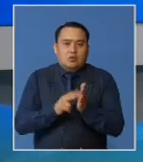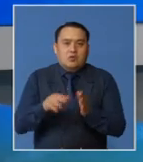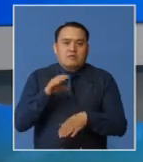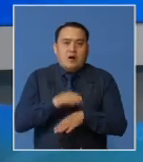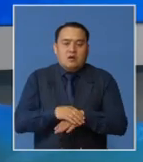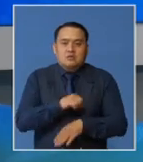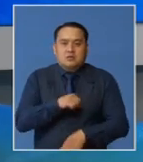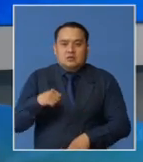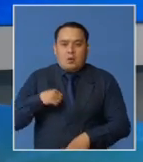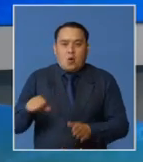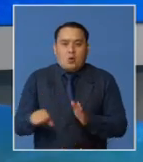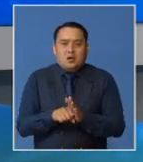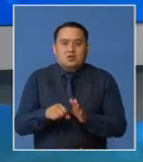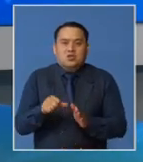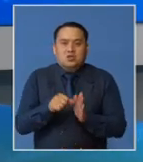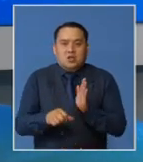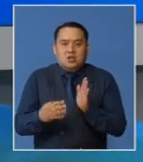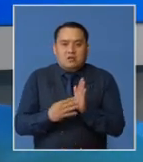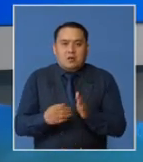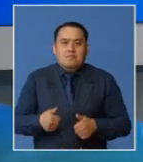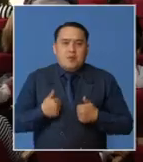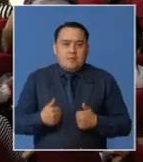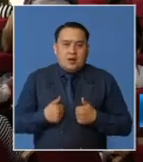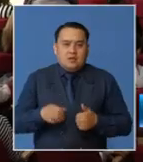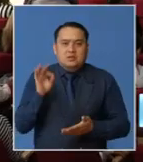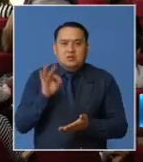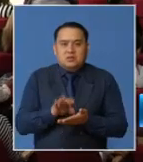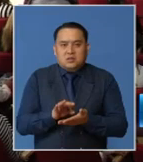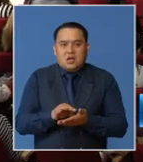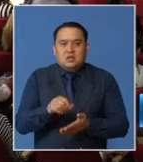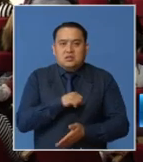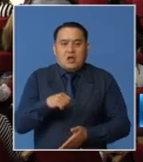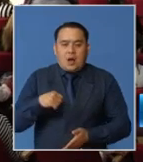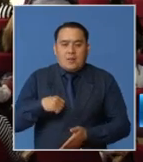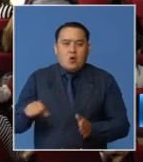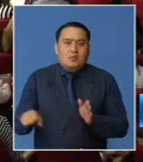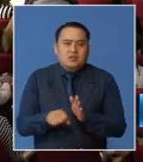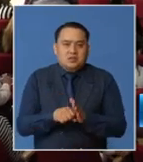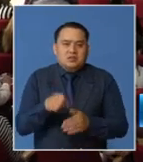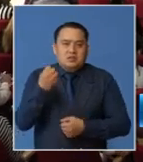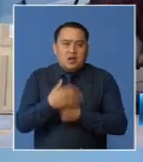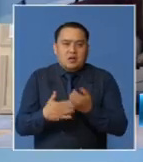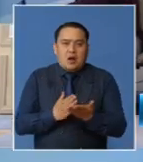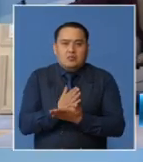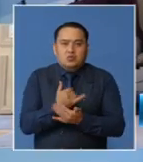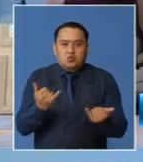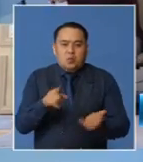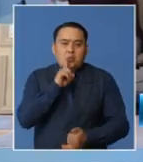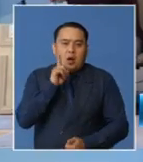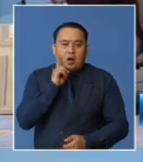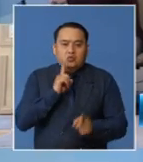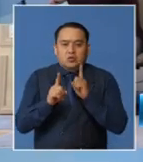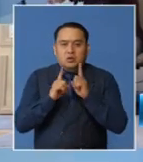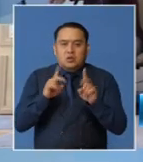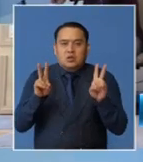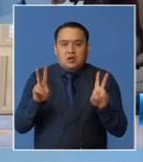фактов суицида и 69 попыток. С целью профилактики и предотвращения суицидального поведения в Центре обслуживания молодежи проведен форум на